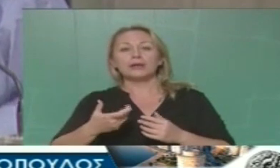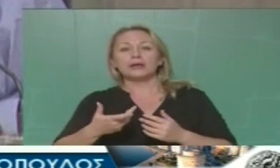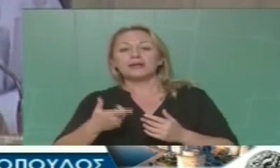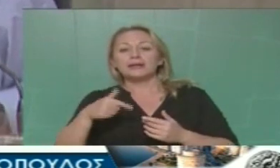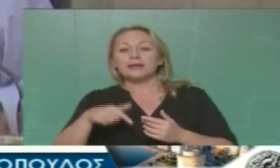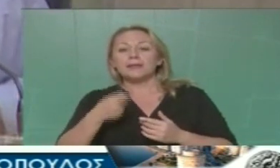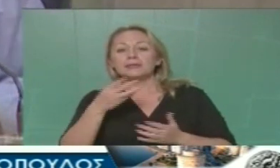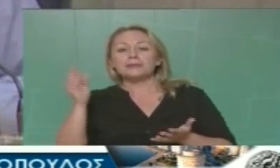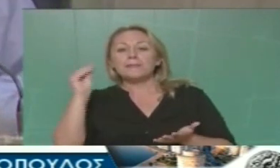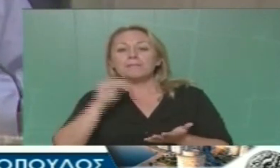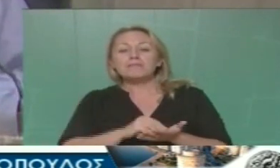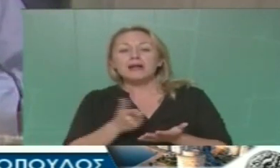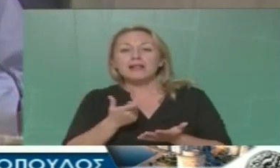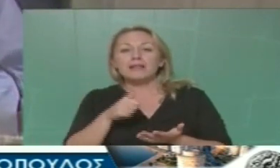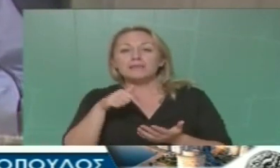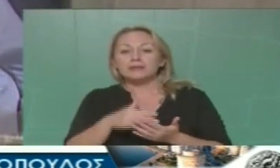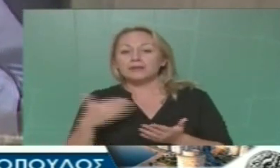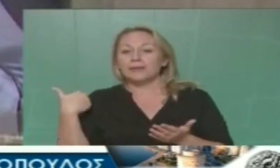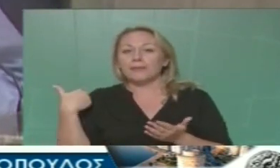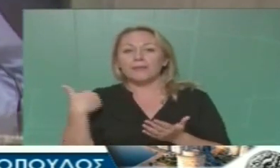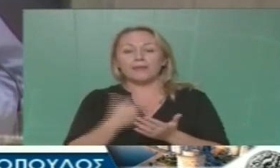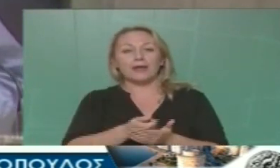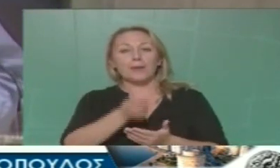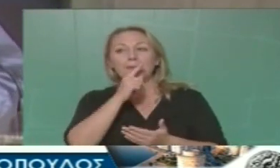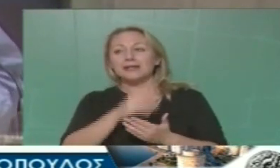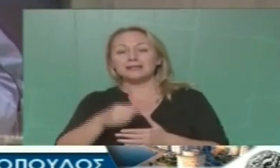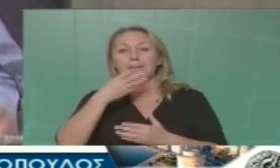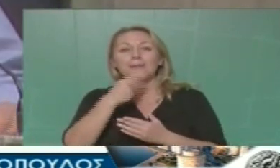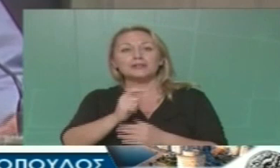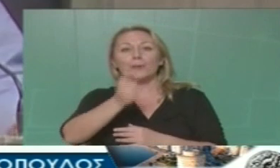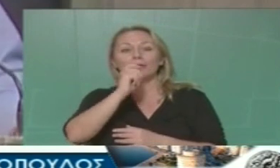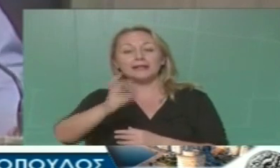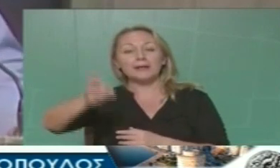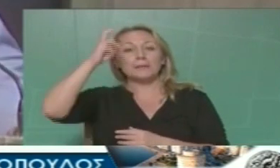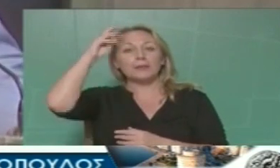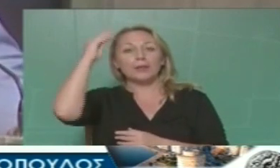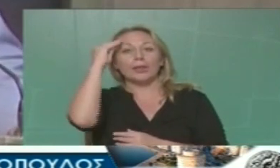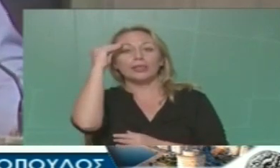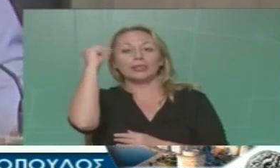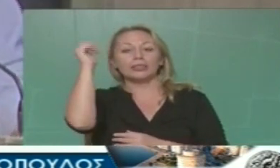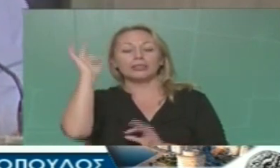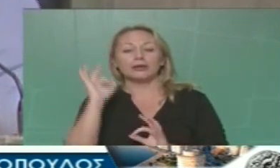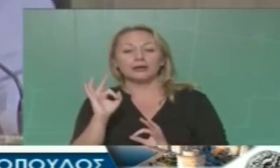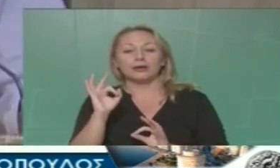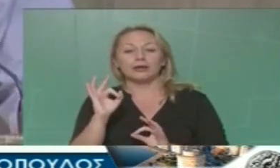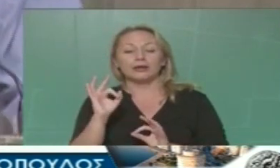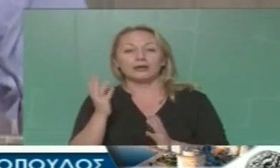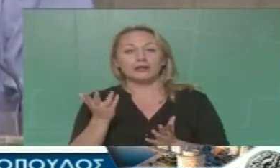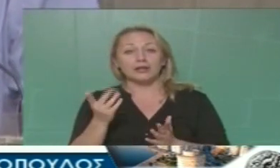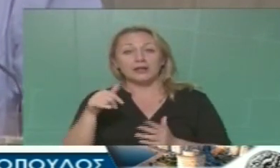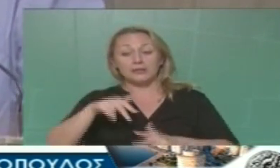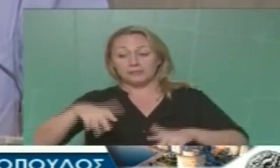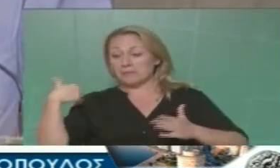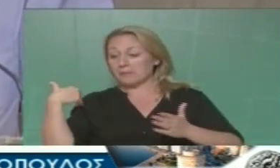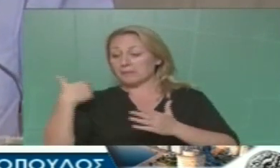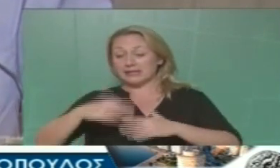ένα ακόμα επεισόδιο απώλειας πρόσφατης πολιτικής μνήμης, Αλτσχάιμερ λέγεται στην ιατρική, όπου κυβερνώντες